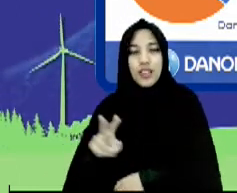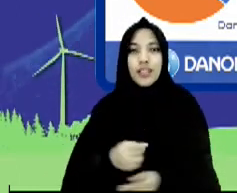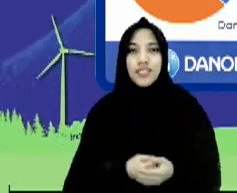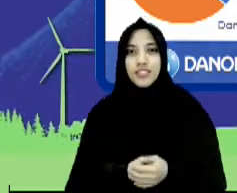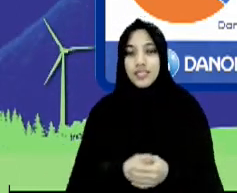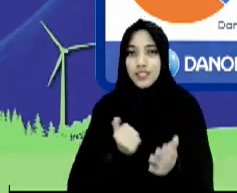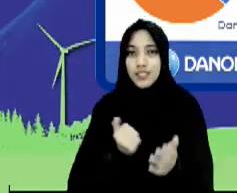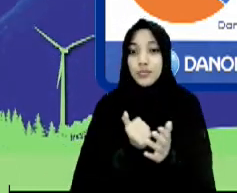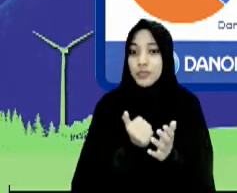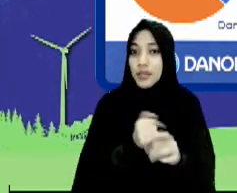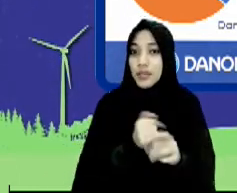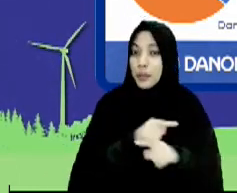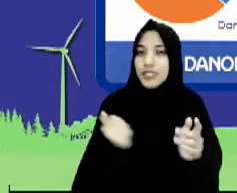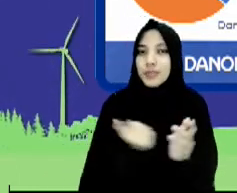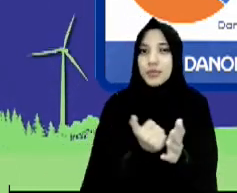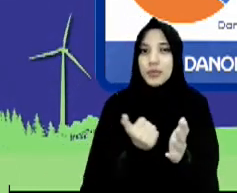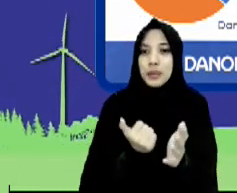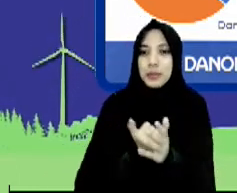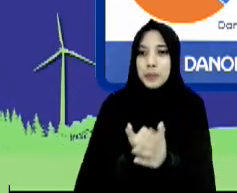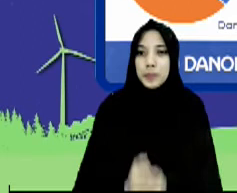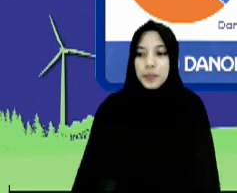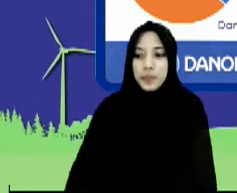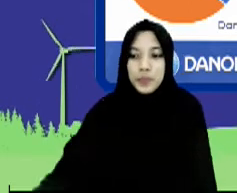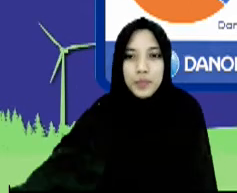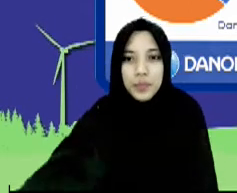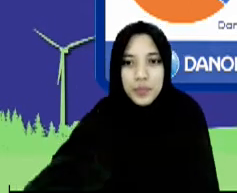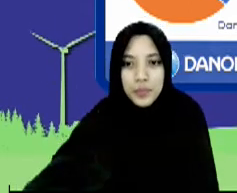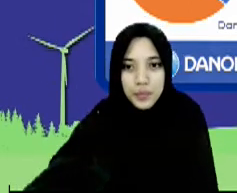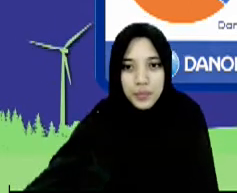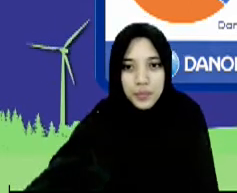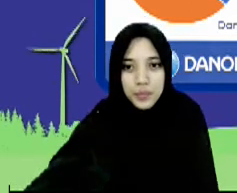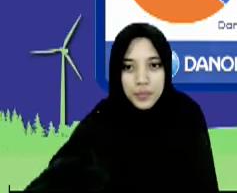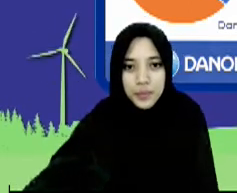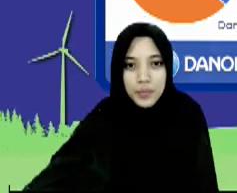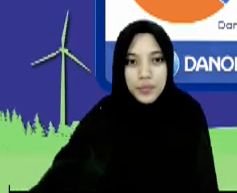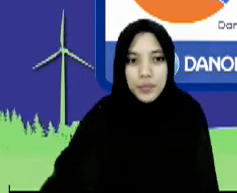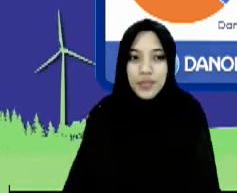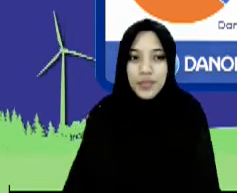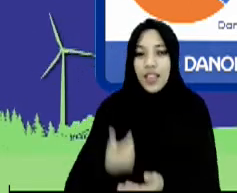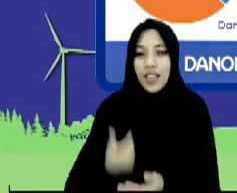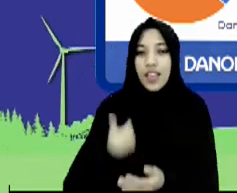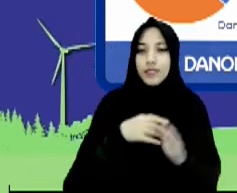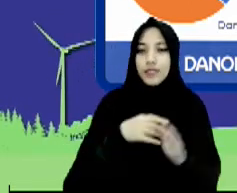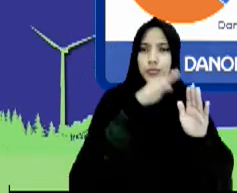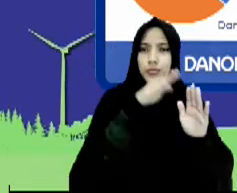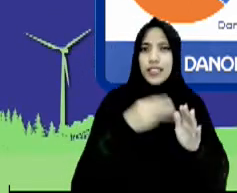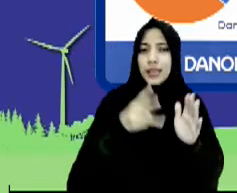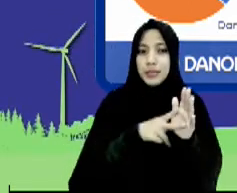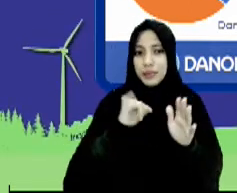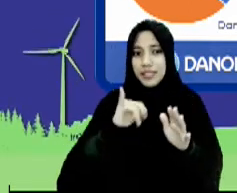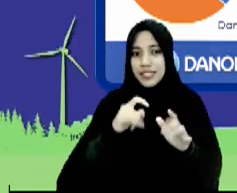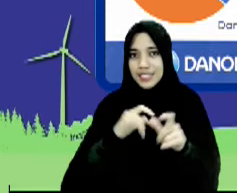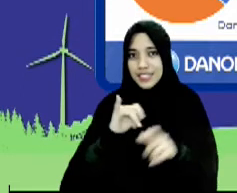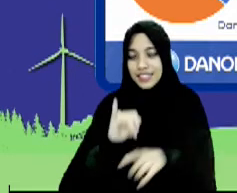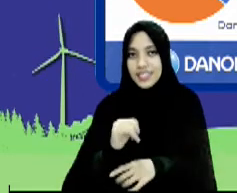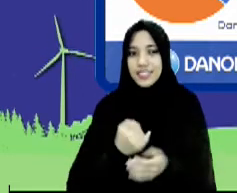en of life eh itu kan juga angkanya lumayan besar ya Eh apa emisi yang dihasilkan dari kegiatan n of life